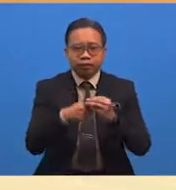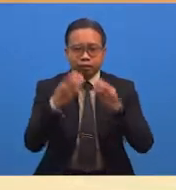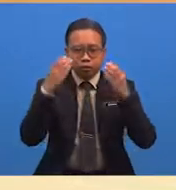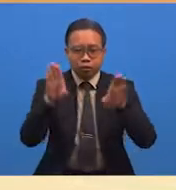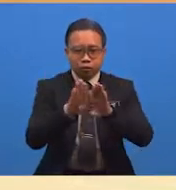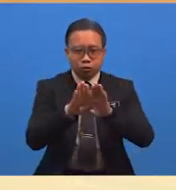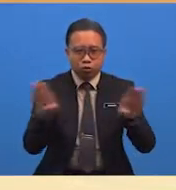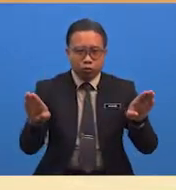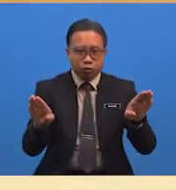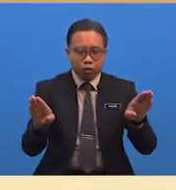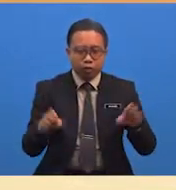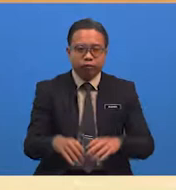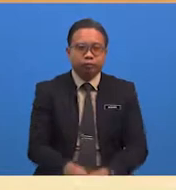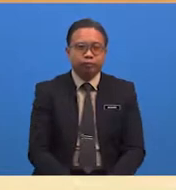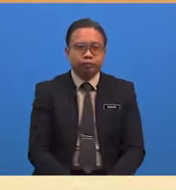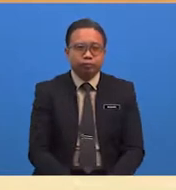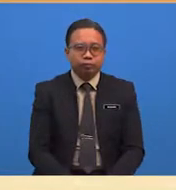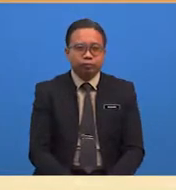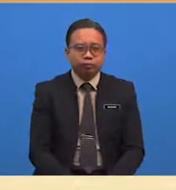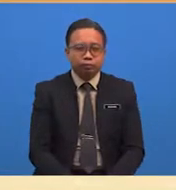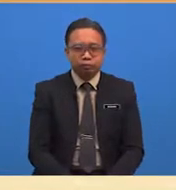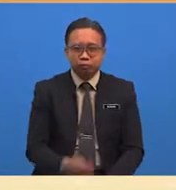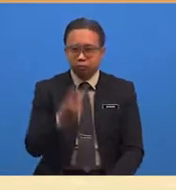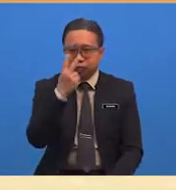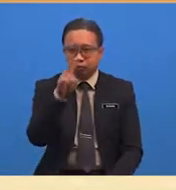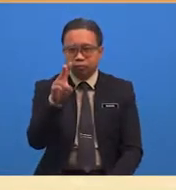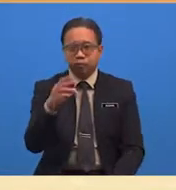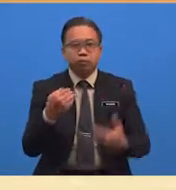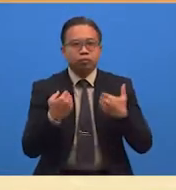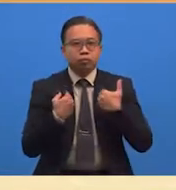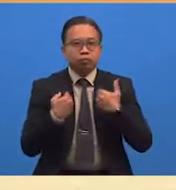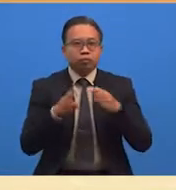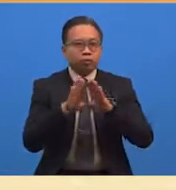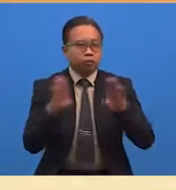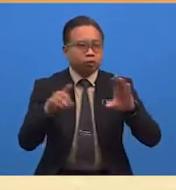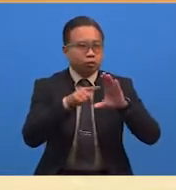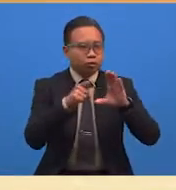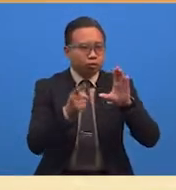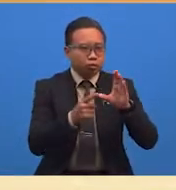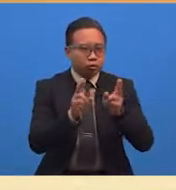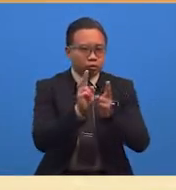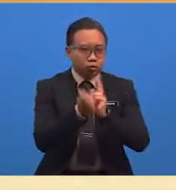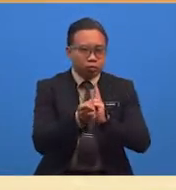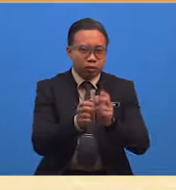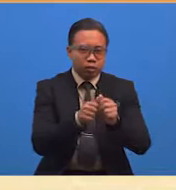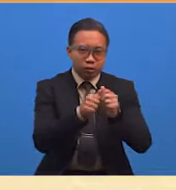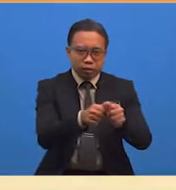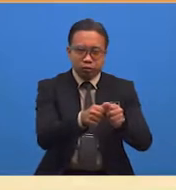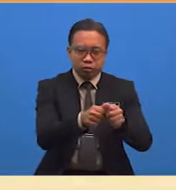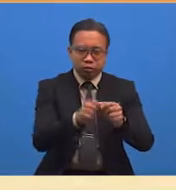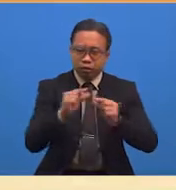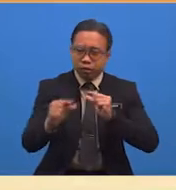cikgu membuka rehal ini. Kita dapati bukaan sudut akan berubah